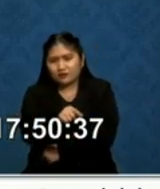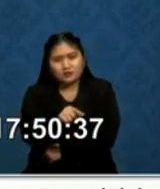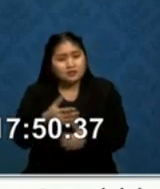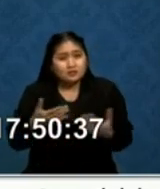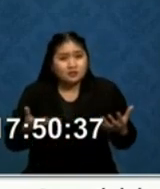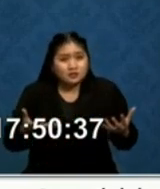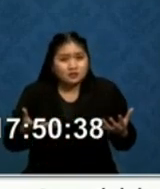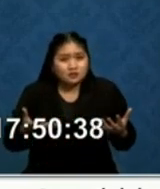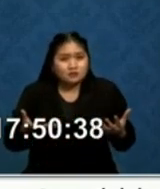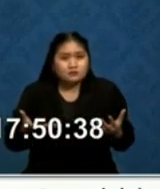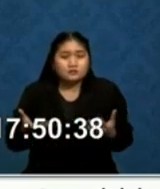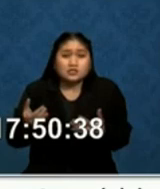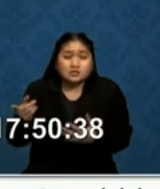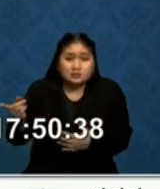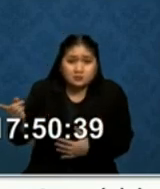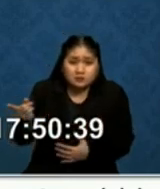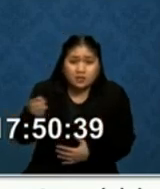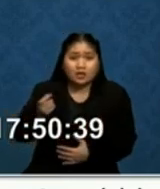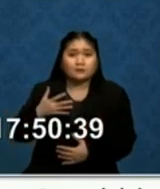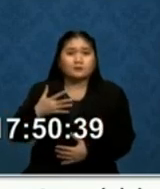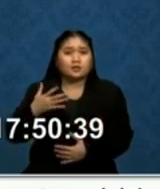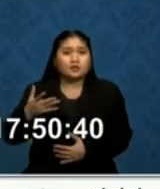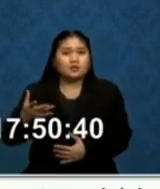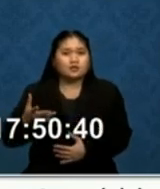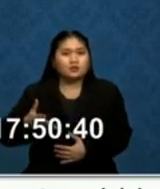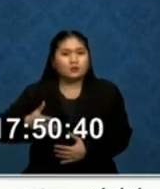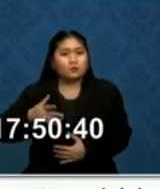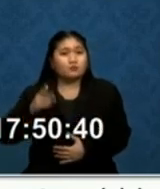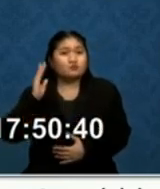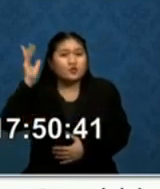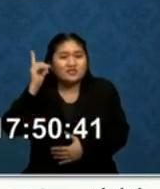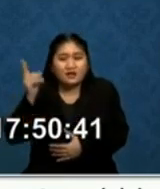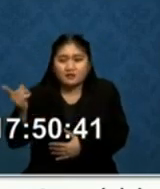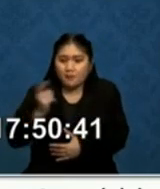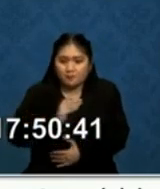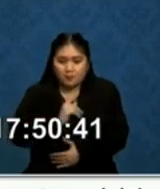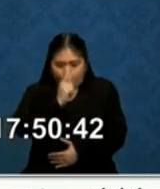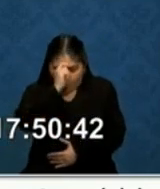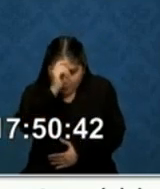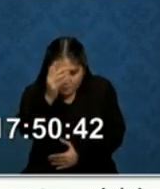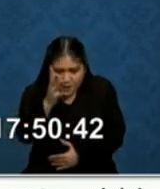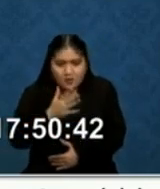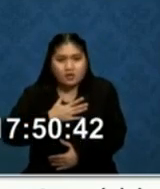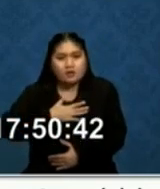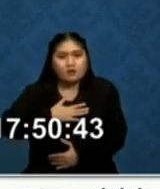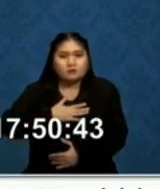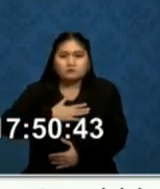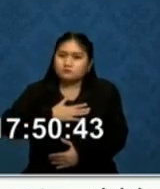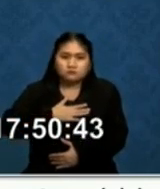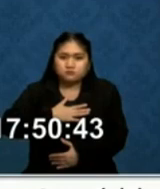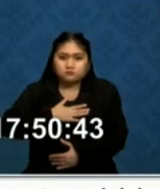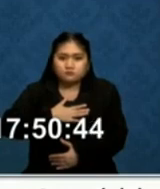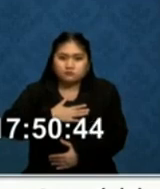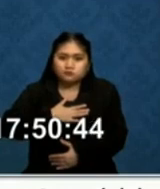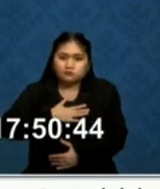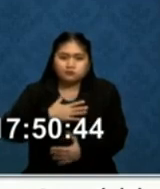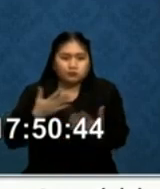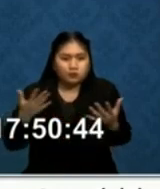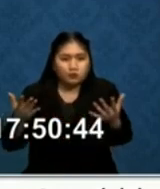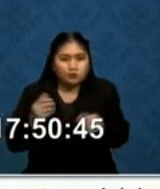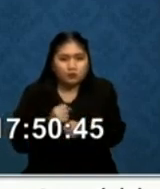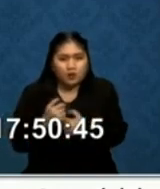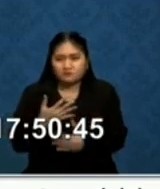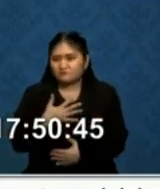อกับคำถามที่พนักงานสอบสวนชายขาดความเคารพและมีอคติผู้ถูกกระทำนะคะหรือว่า victim blaming นะค